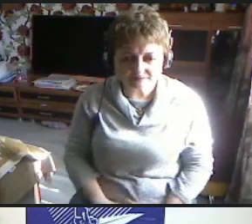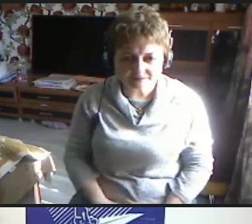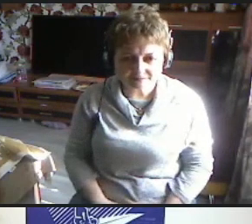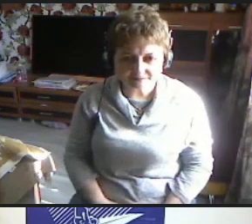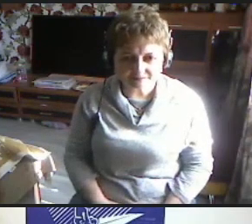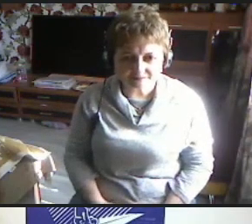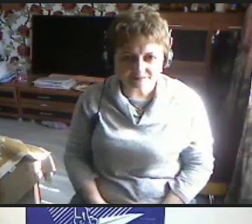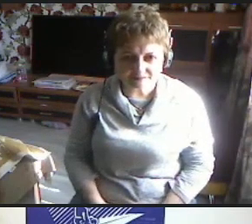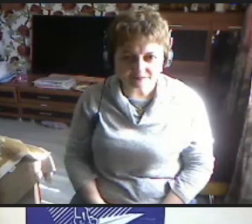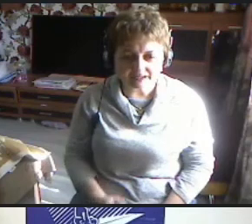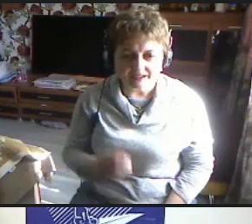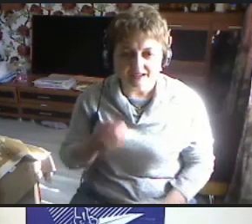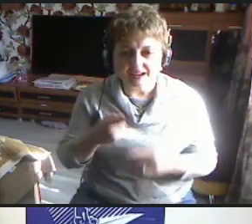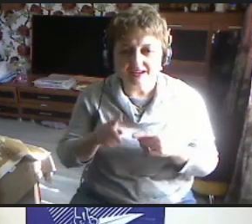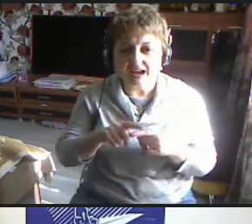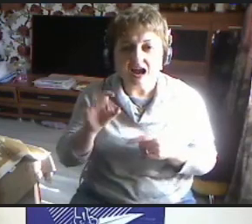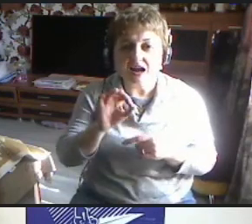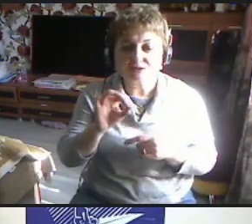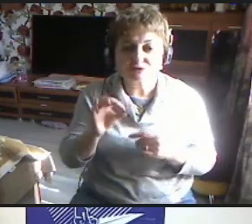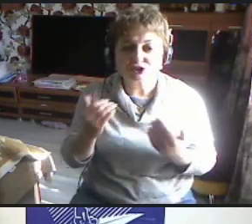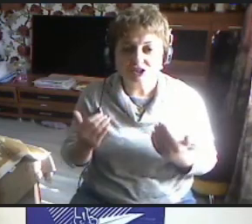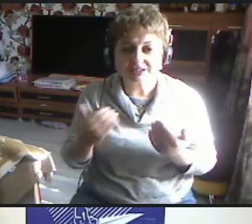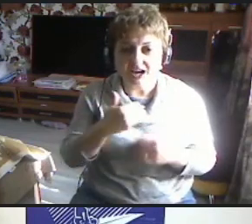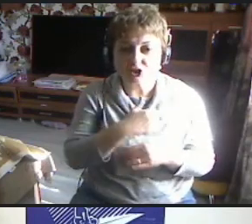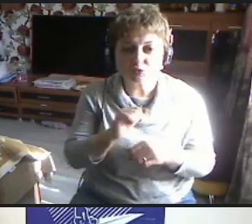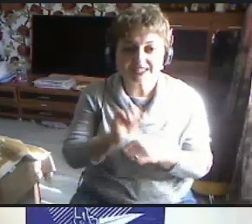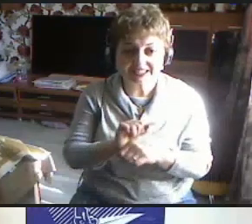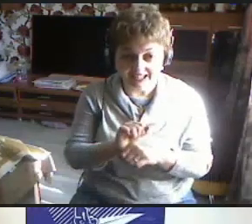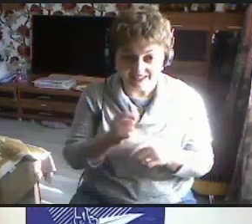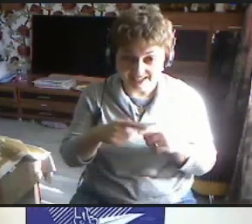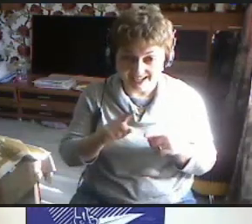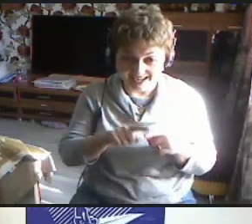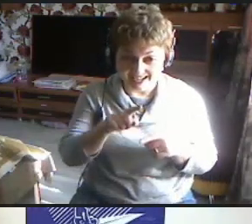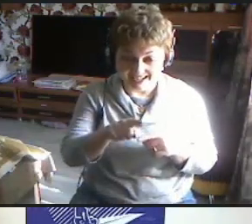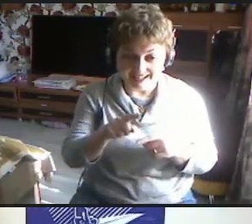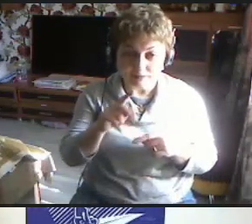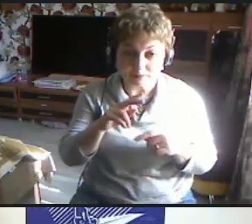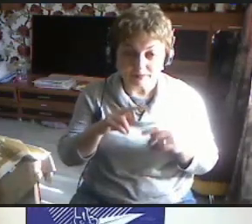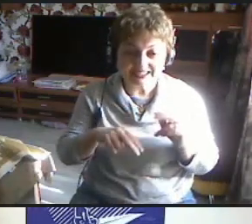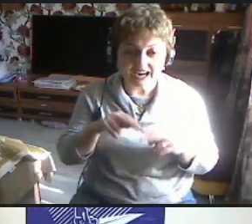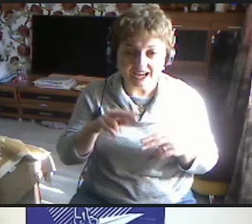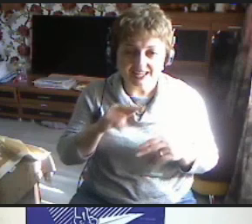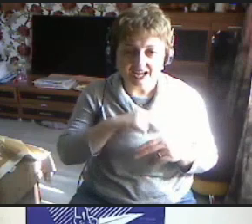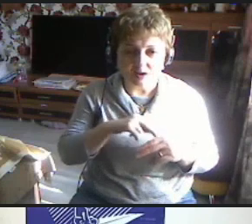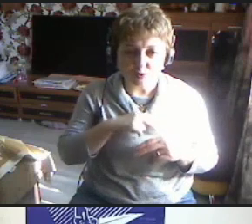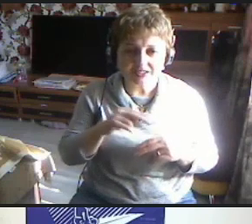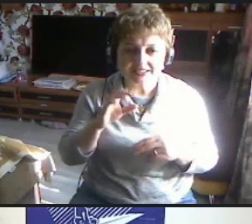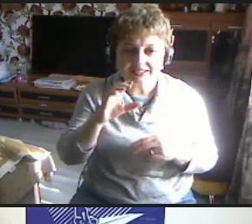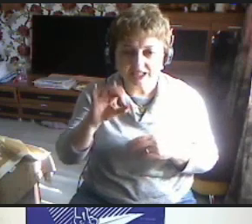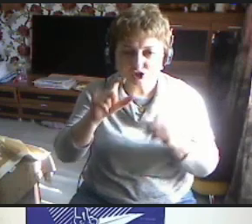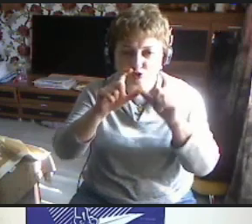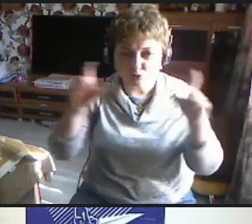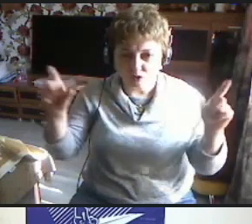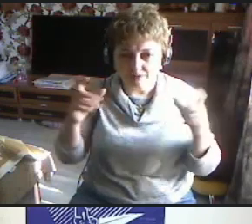Ну, и то, на чем вот сейчас я хочу остановиться, это, в принципе, построение работы со школьным сообществом. Но вот что мы